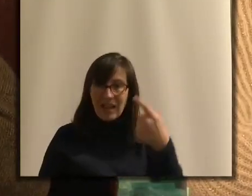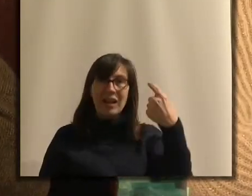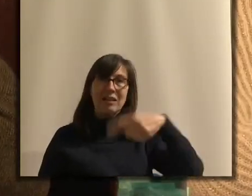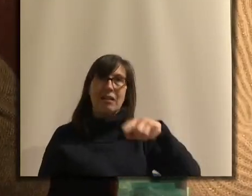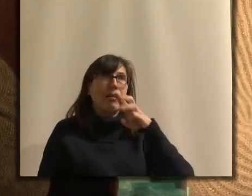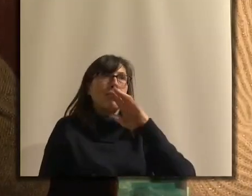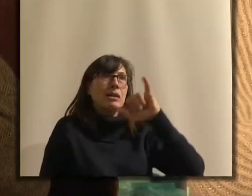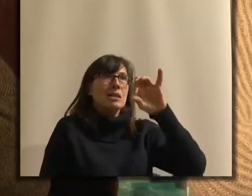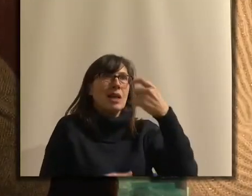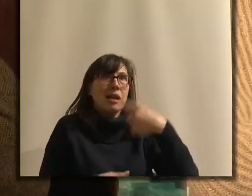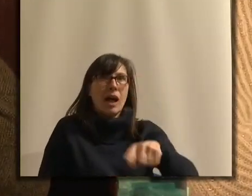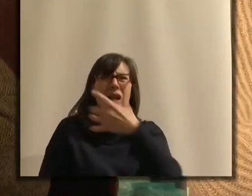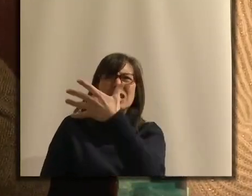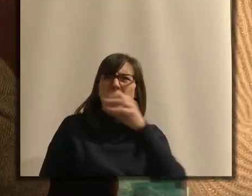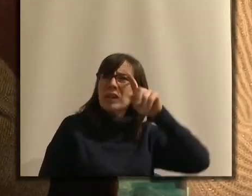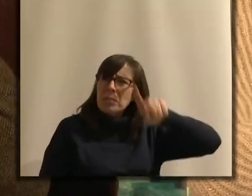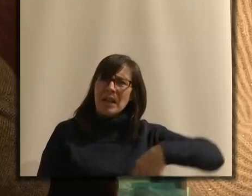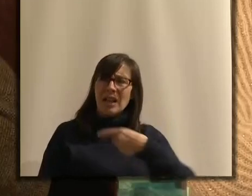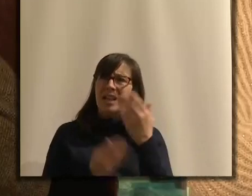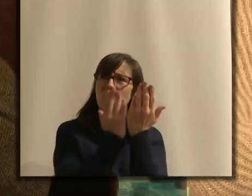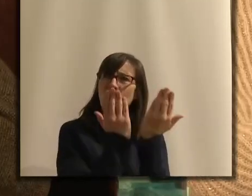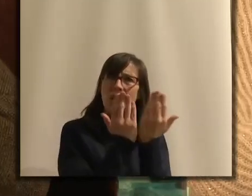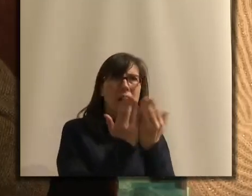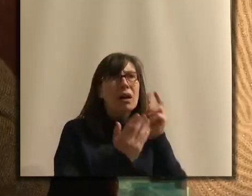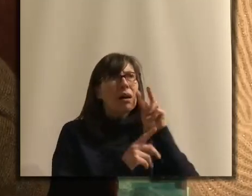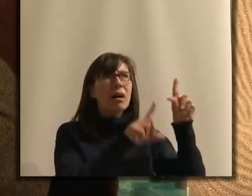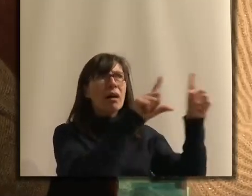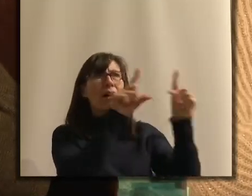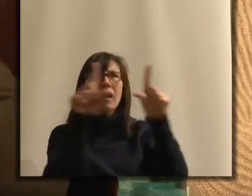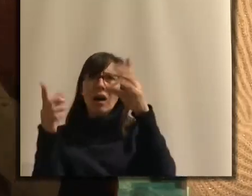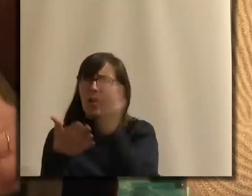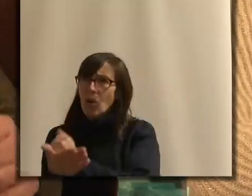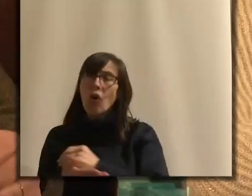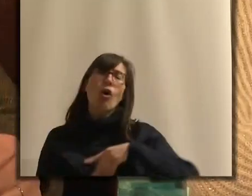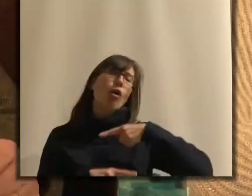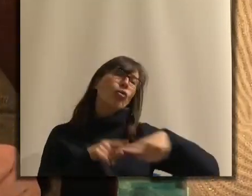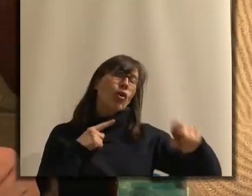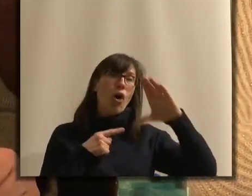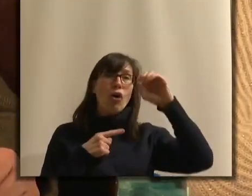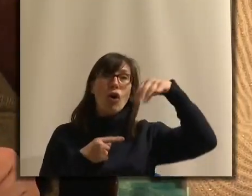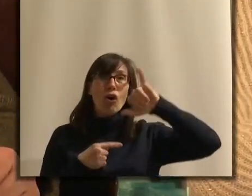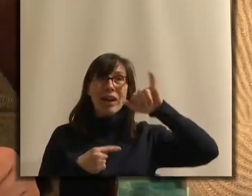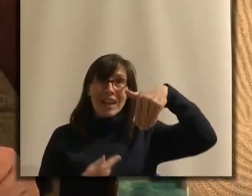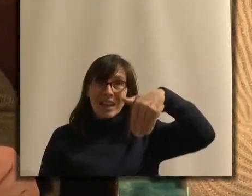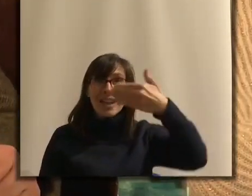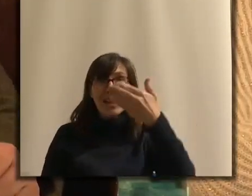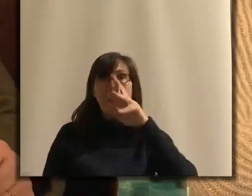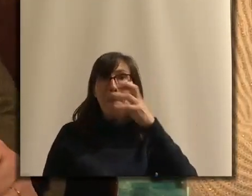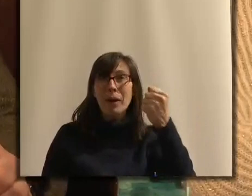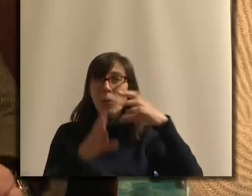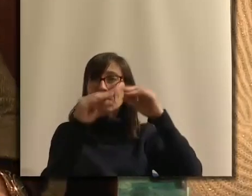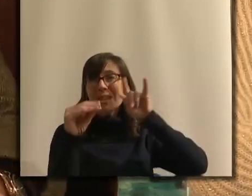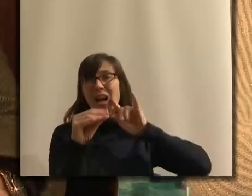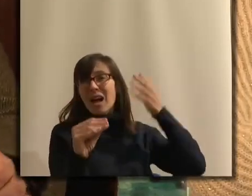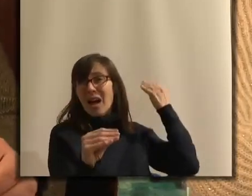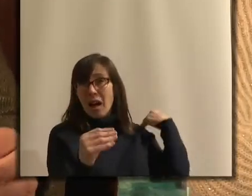té cap a 50.000 estudiants, veurà cartells a tot arreu. Si se'n va a Coimbra, que és una de les universitats més antigues, veurà també que hi ha el